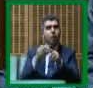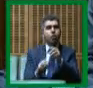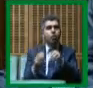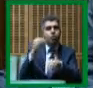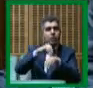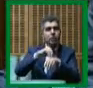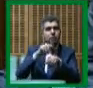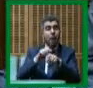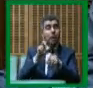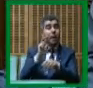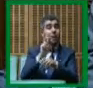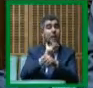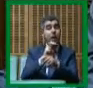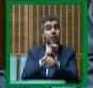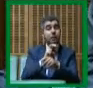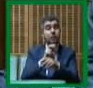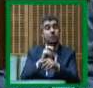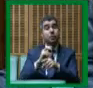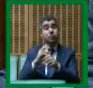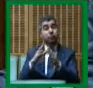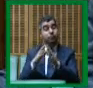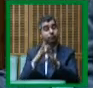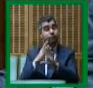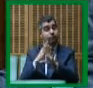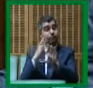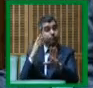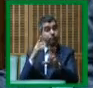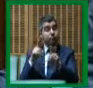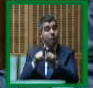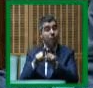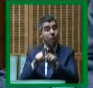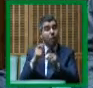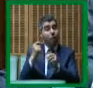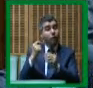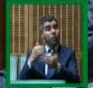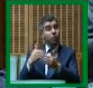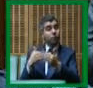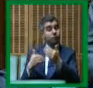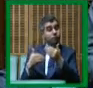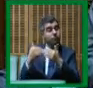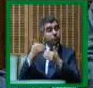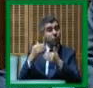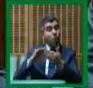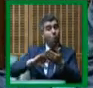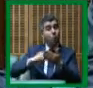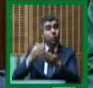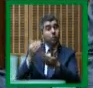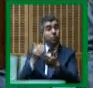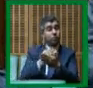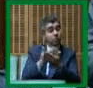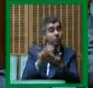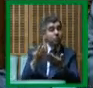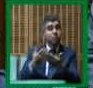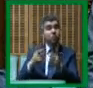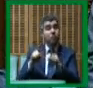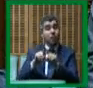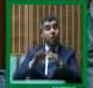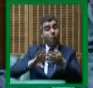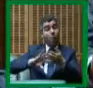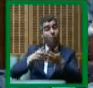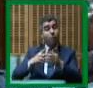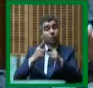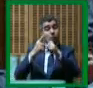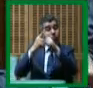الأسطول، ولكن ما ننسوش على أنه ينحصر في الجانب المادي، وهو أخذ حصة كبيرة من المالية